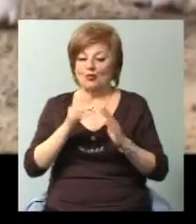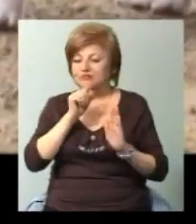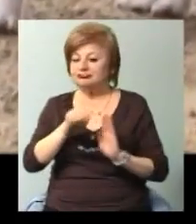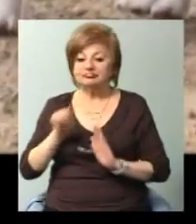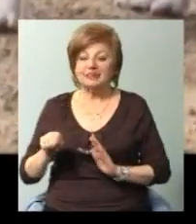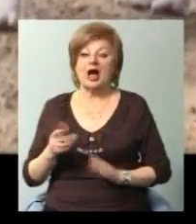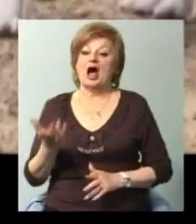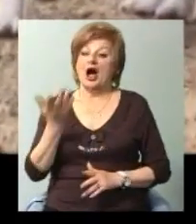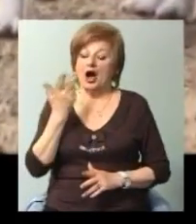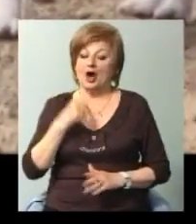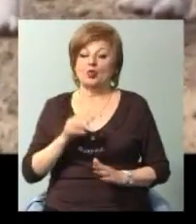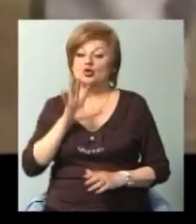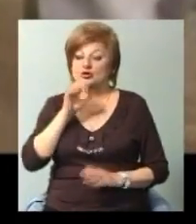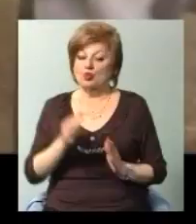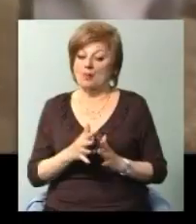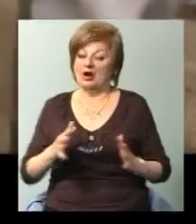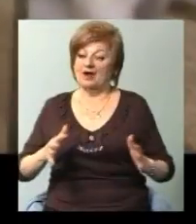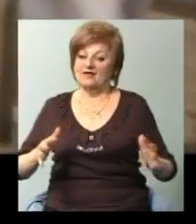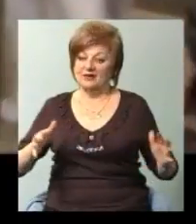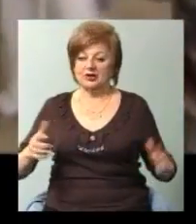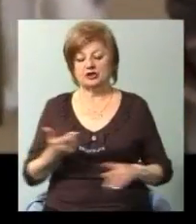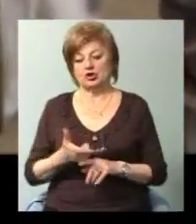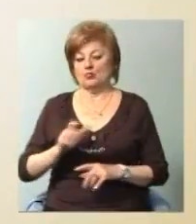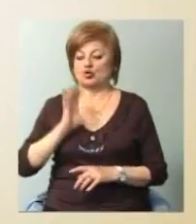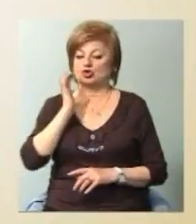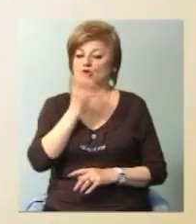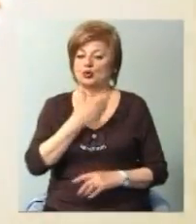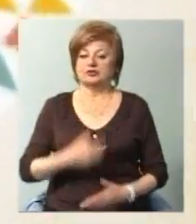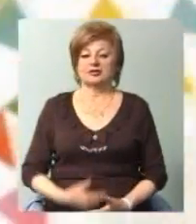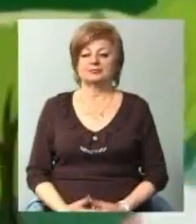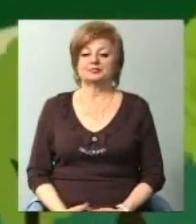Хоча коли собака дорослішає, то стає більш серйозною.